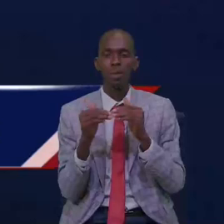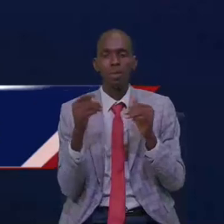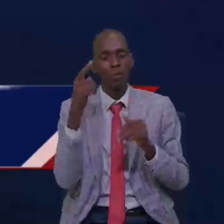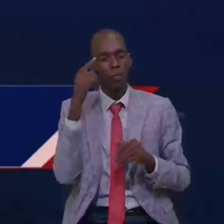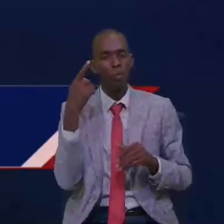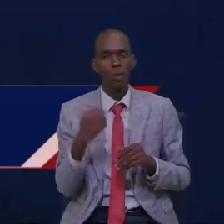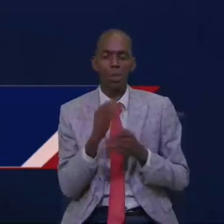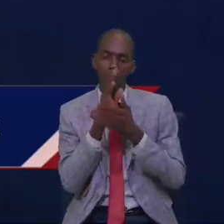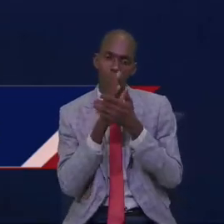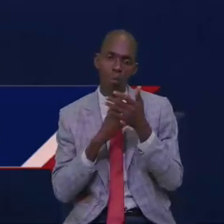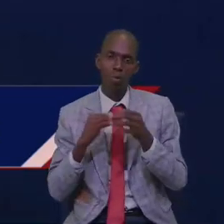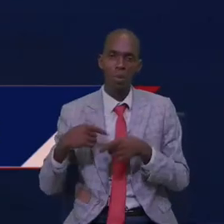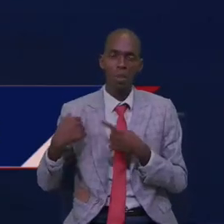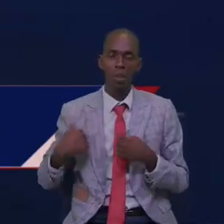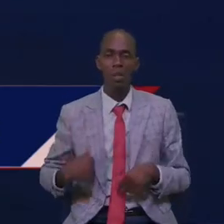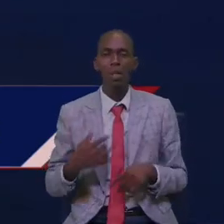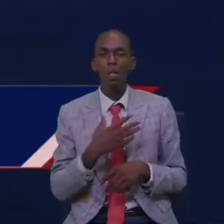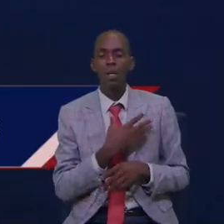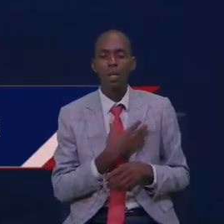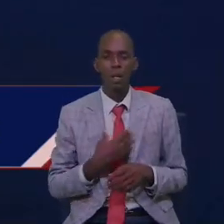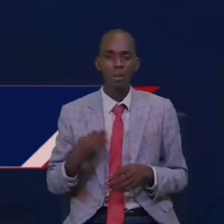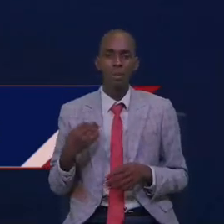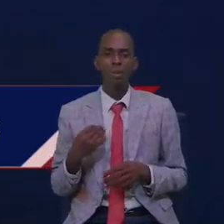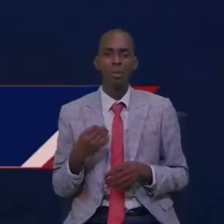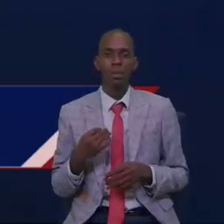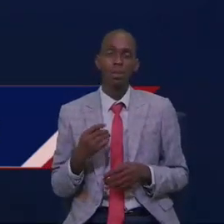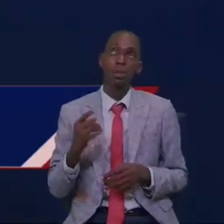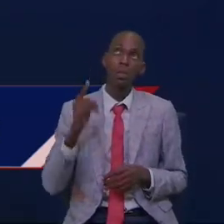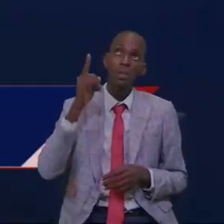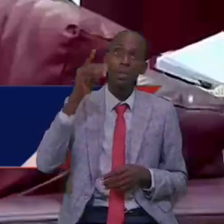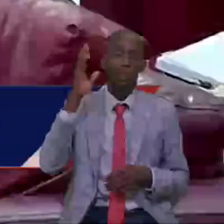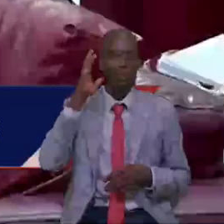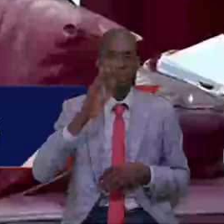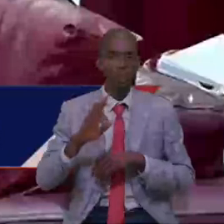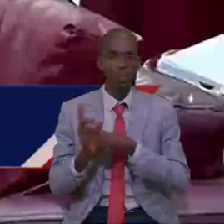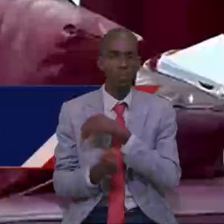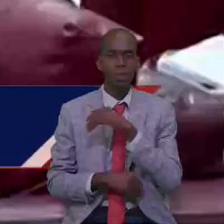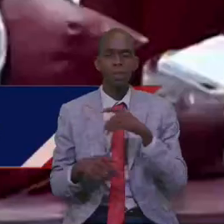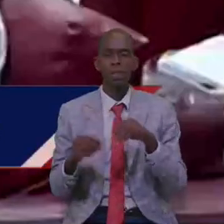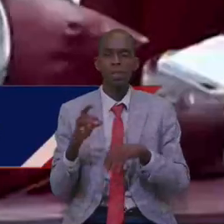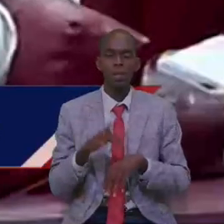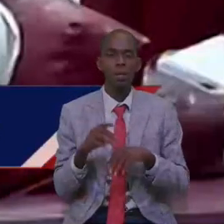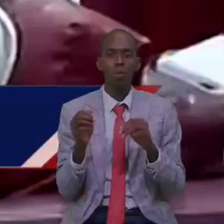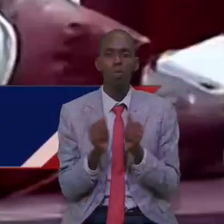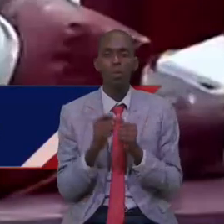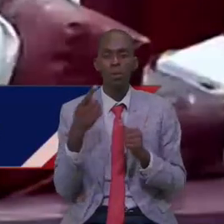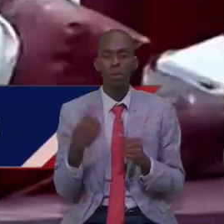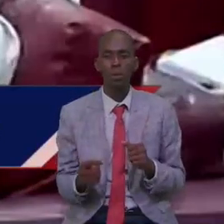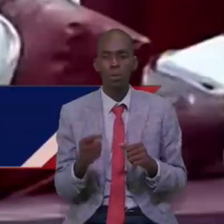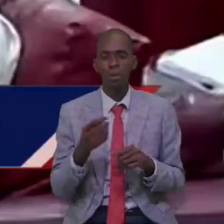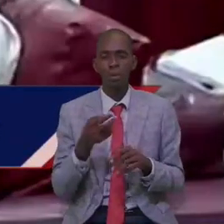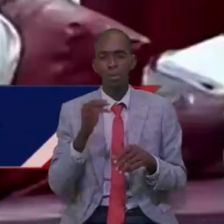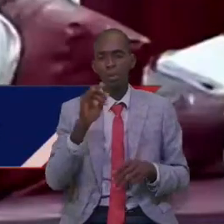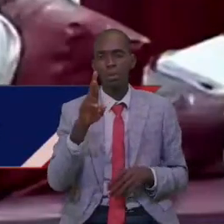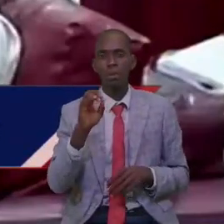les malheureux de la terre. Il frappera la terre de sa parole comme